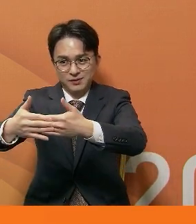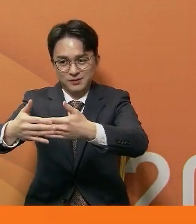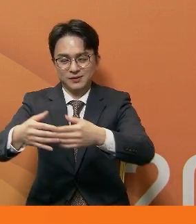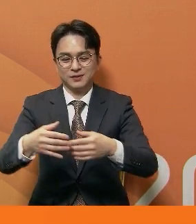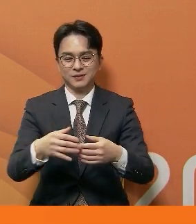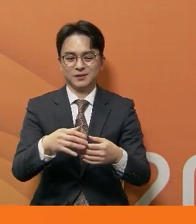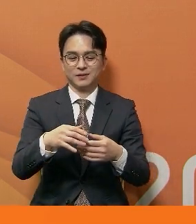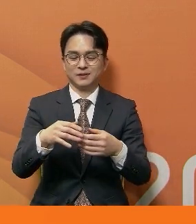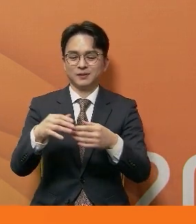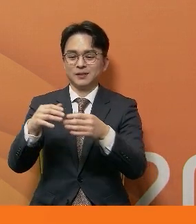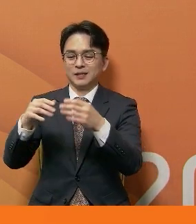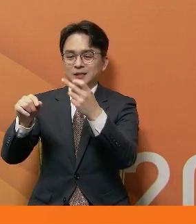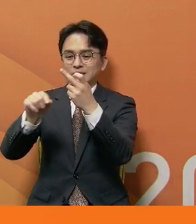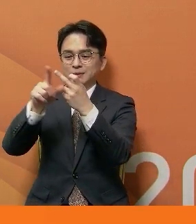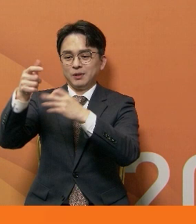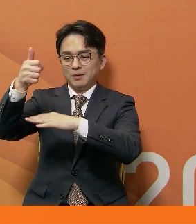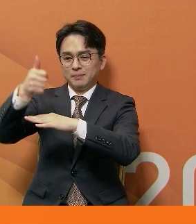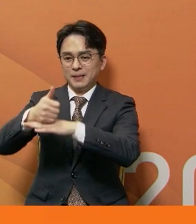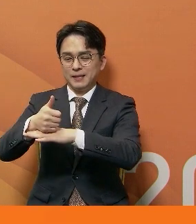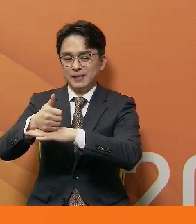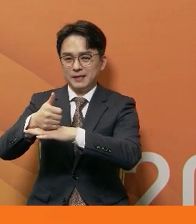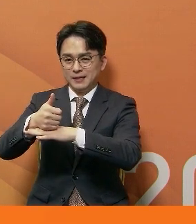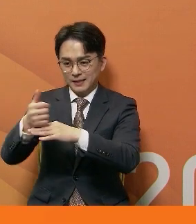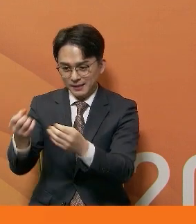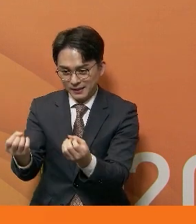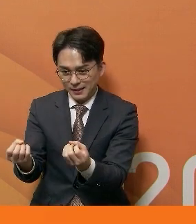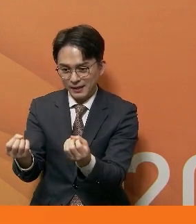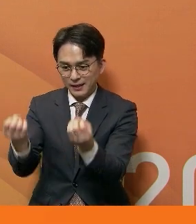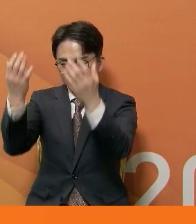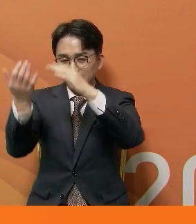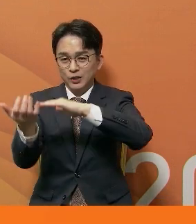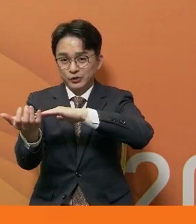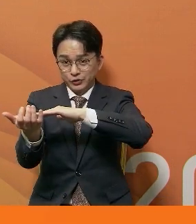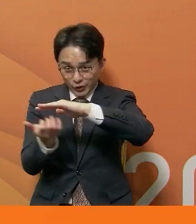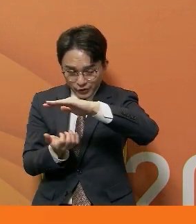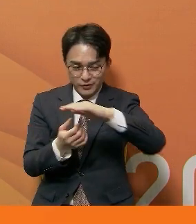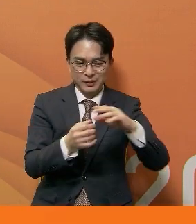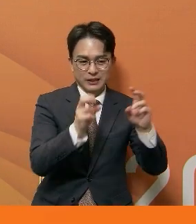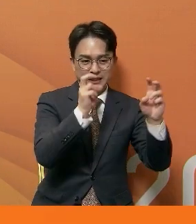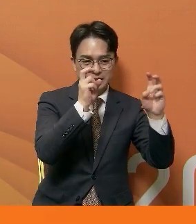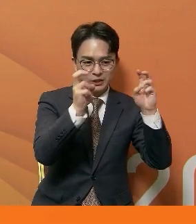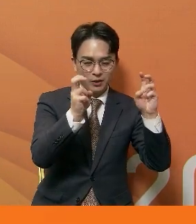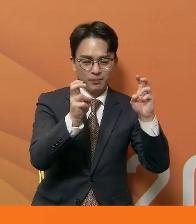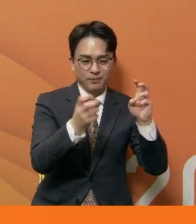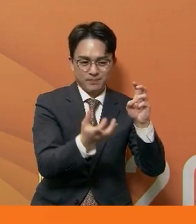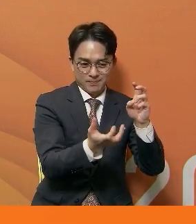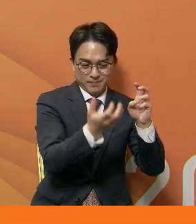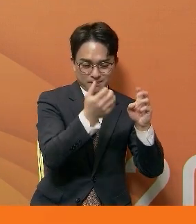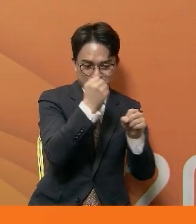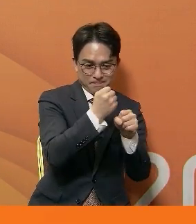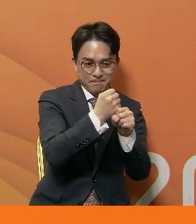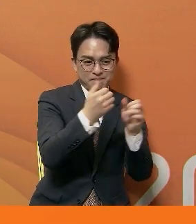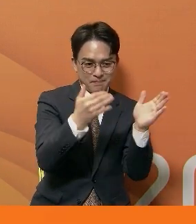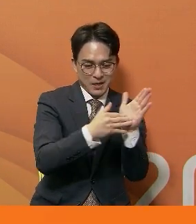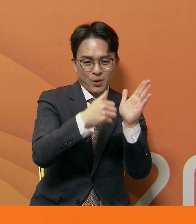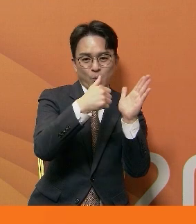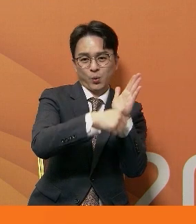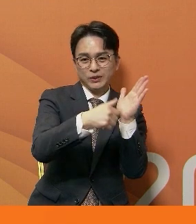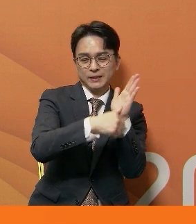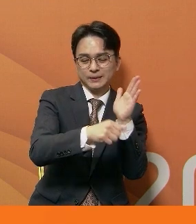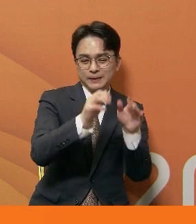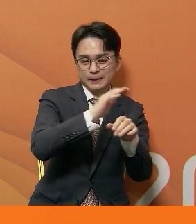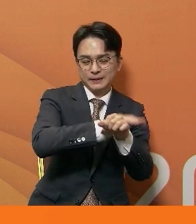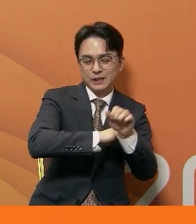개최되기 전에 다 거쳐서 데모데이 효과를 이제 극대화시키려고 하는 것이 가장 큰 특징이고요 그리고